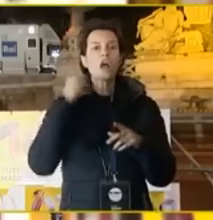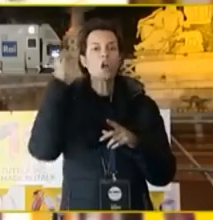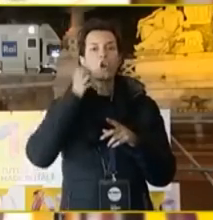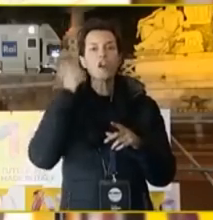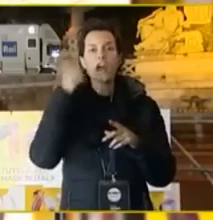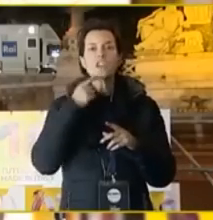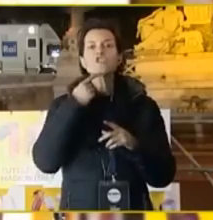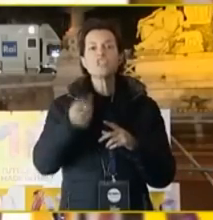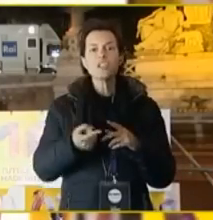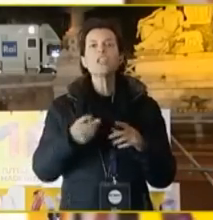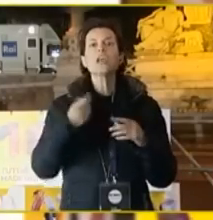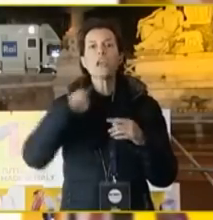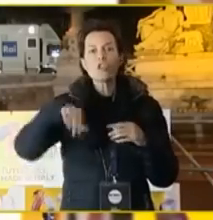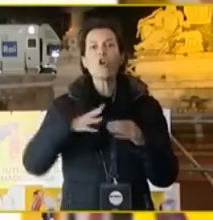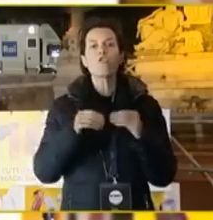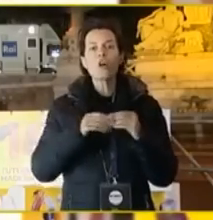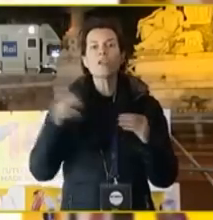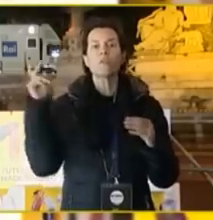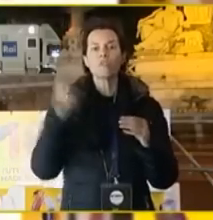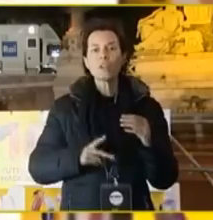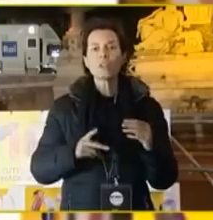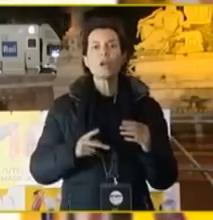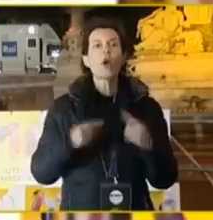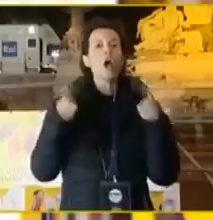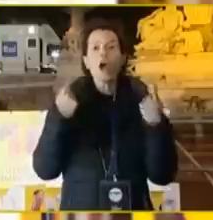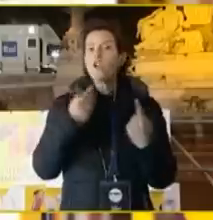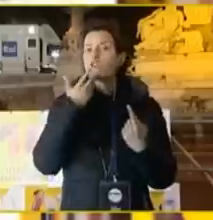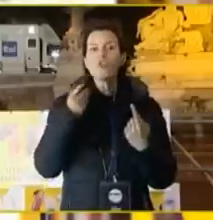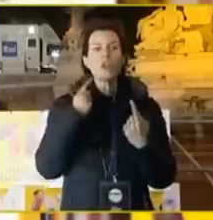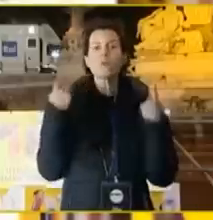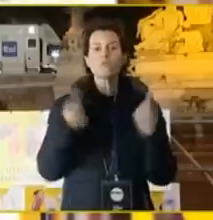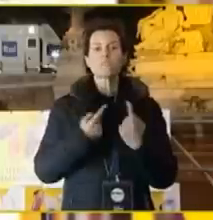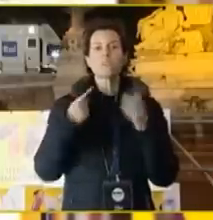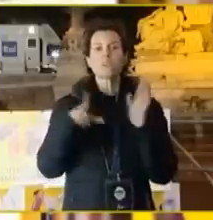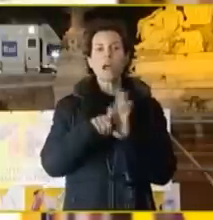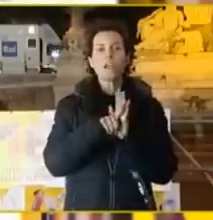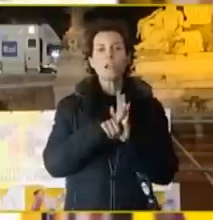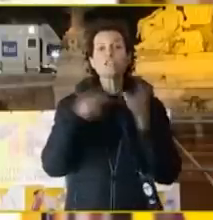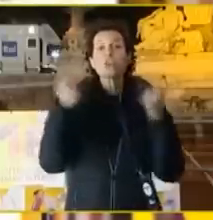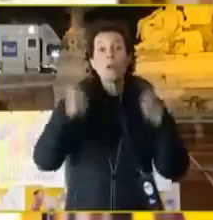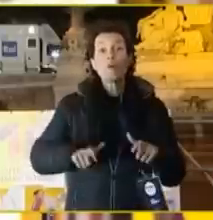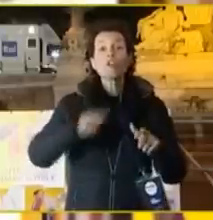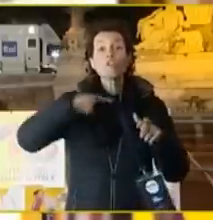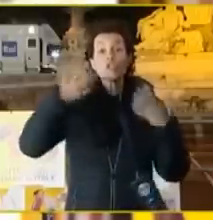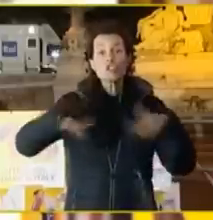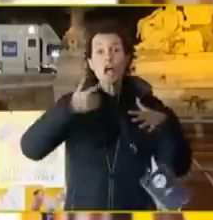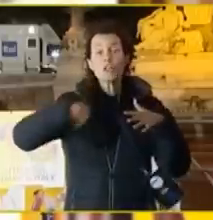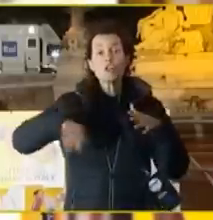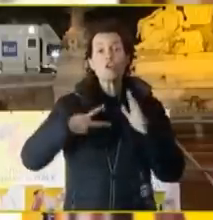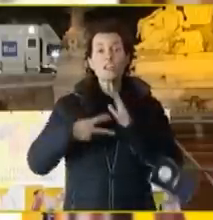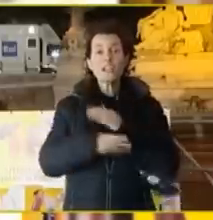questi tagli, perché senza aspettare una legge li abbiamo già tagliati a noi i privilegi in tutti questi